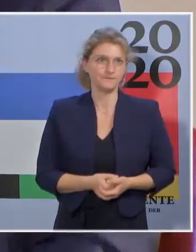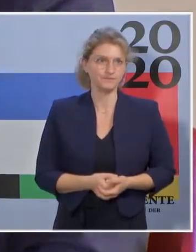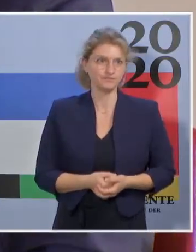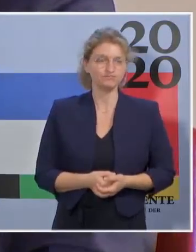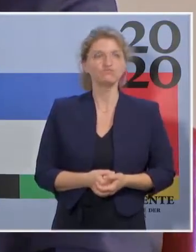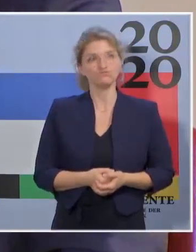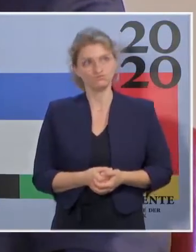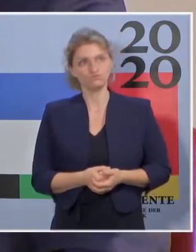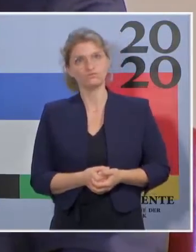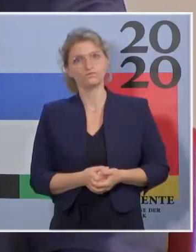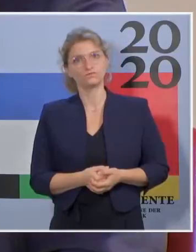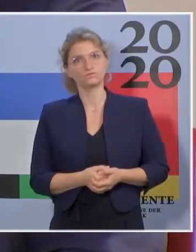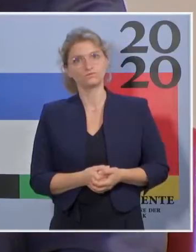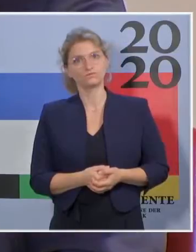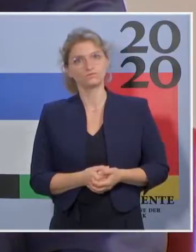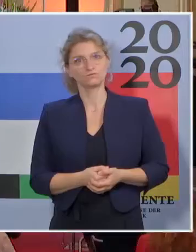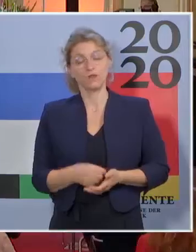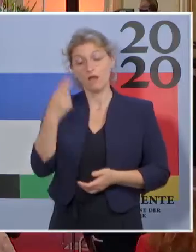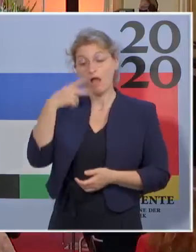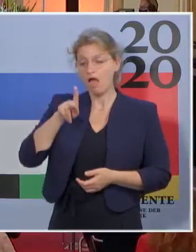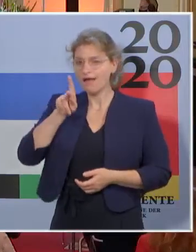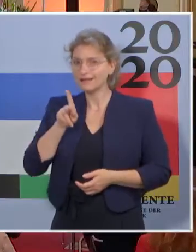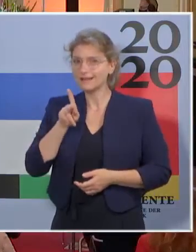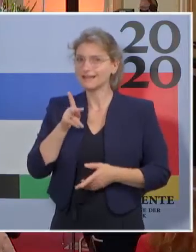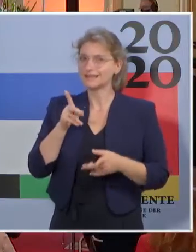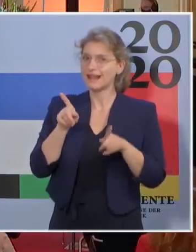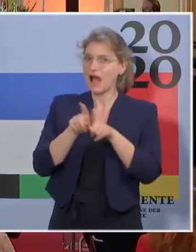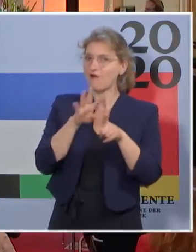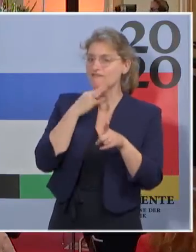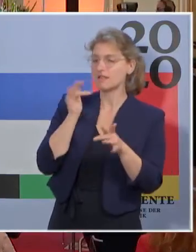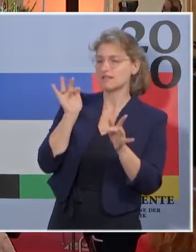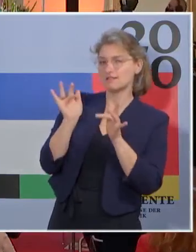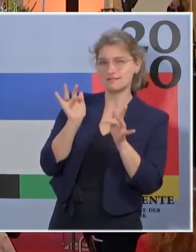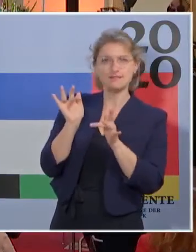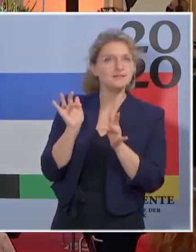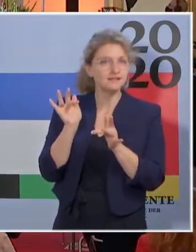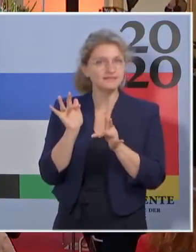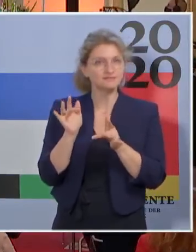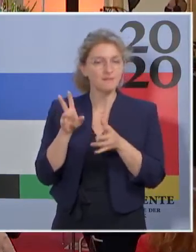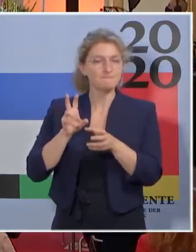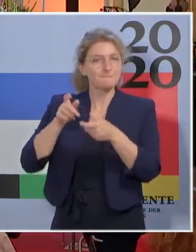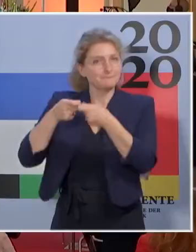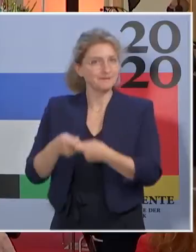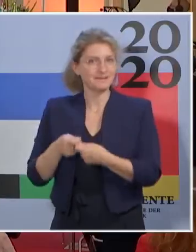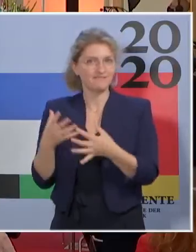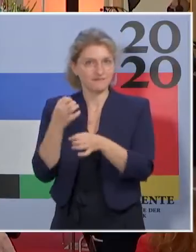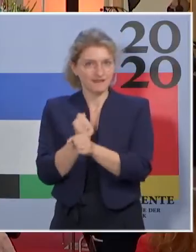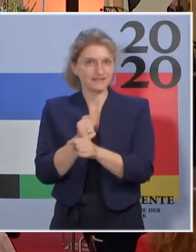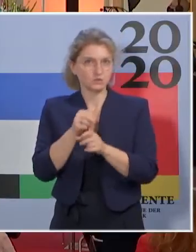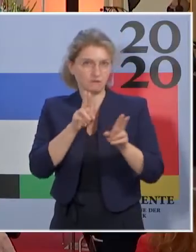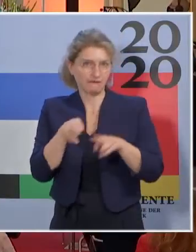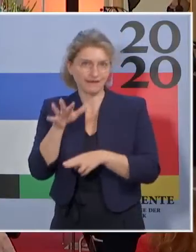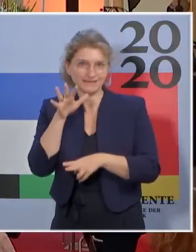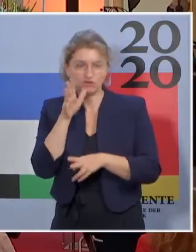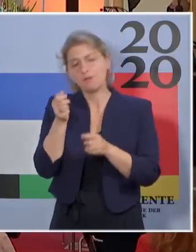Kelsen war aber politisch natürlich auch nicht unumstritten. Er war ja Mitglied des Verfassungsgerichtshofes auch, und da gab es einige Urteile, die nicht